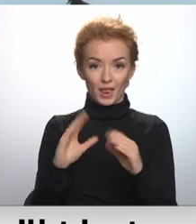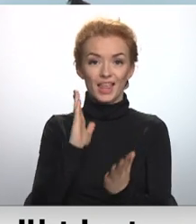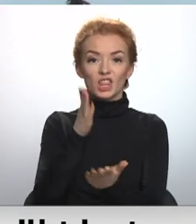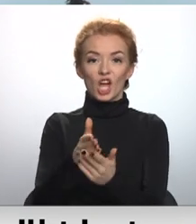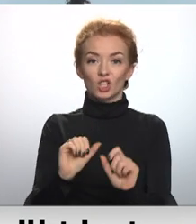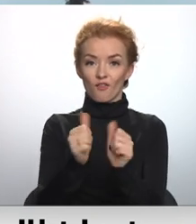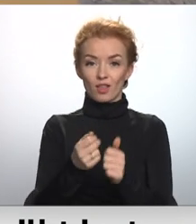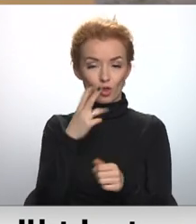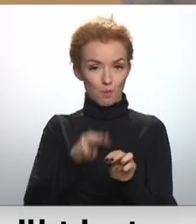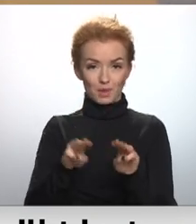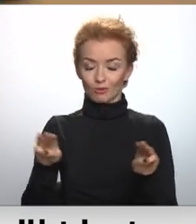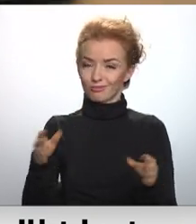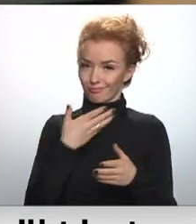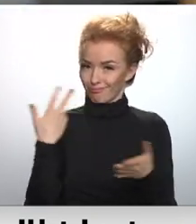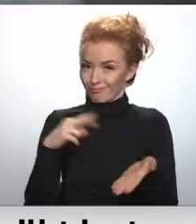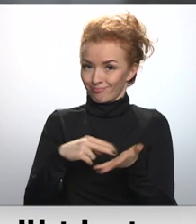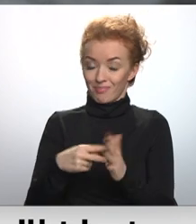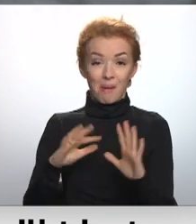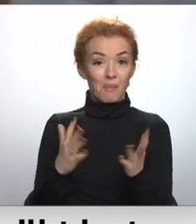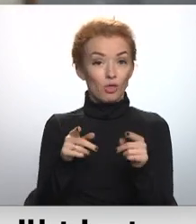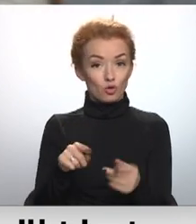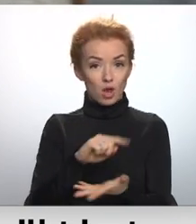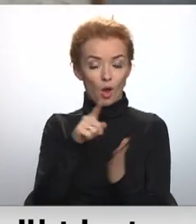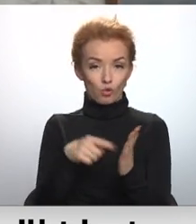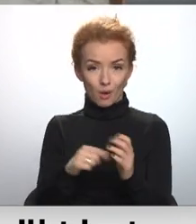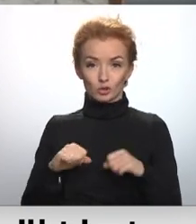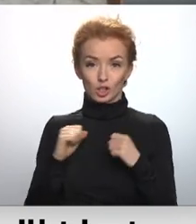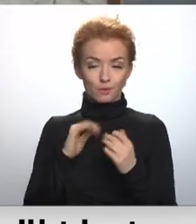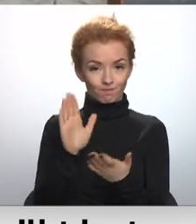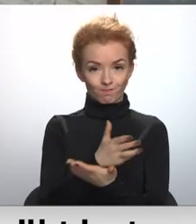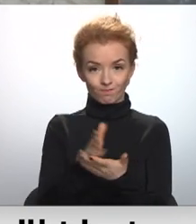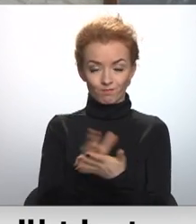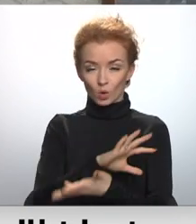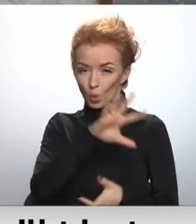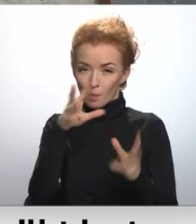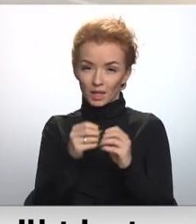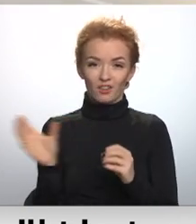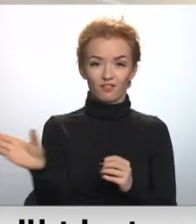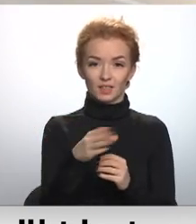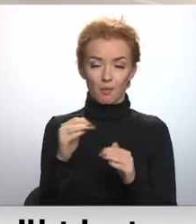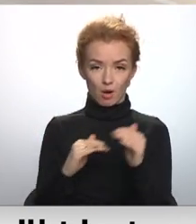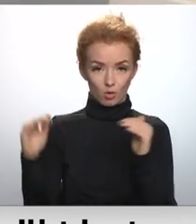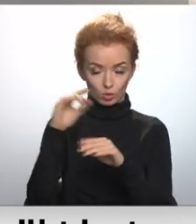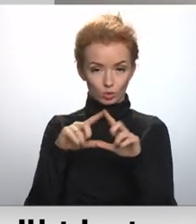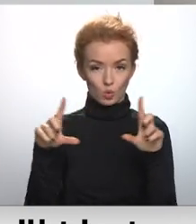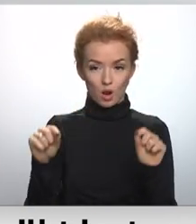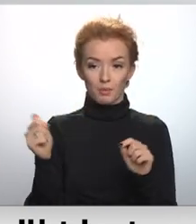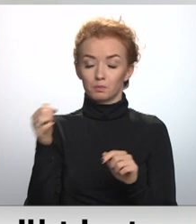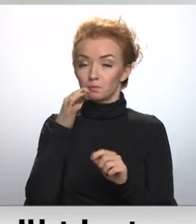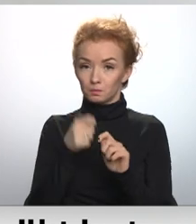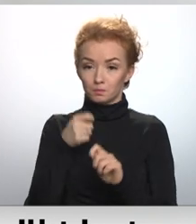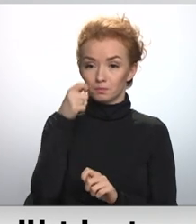no ministrijas neesot plānots, bet šis jautājums tiekot risināts kopīgi visām augstskolām. Saeimā izskatīšanā